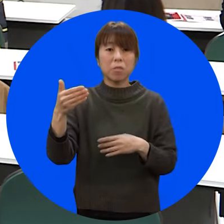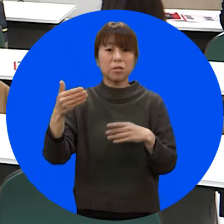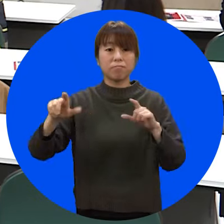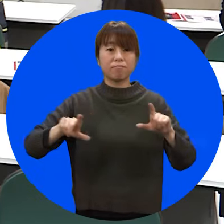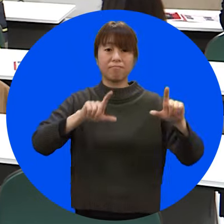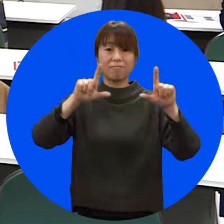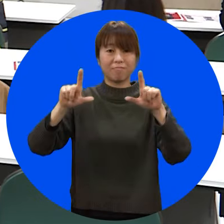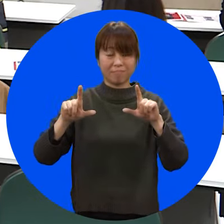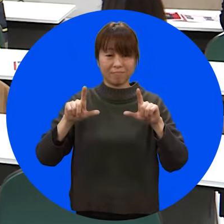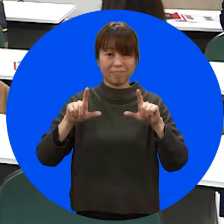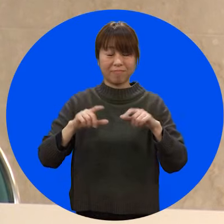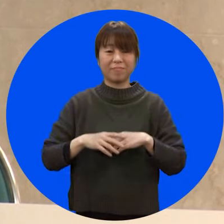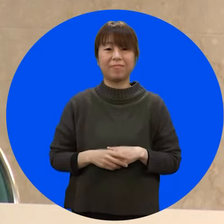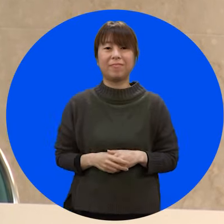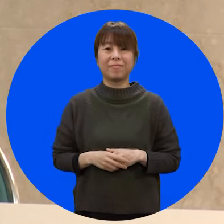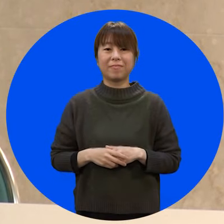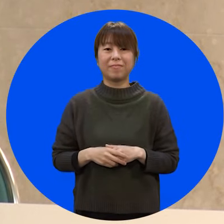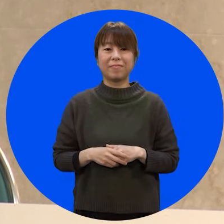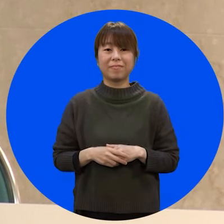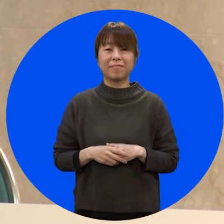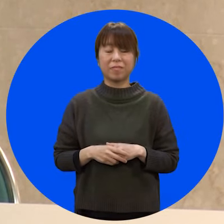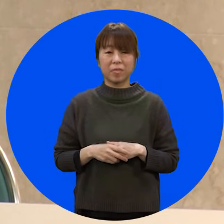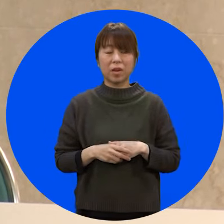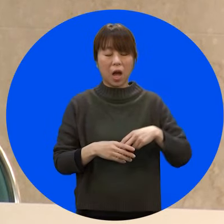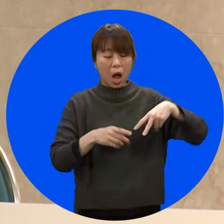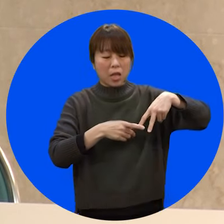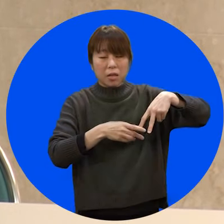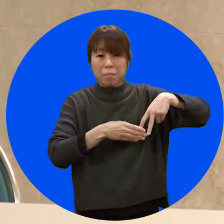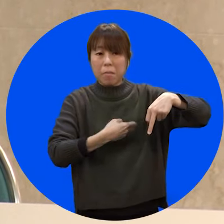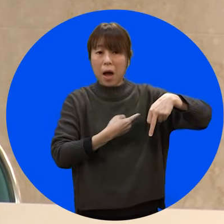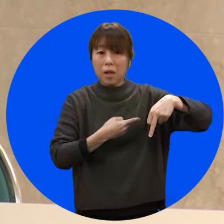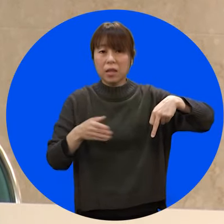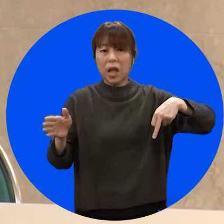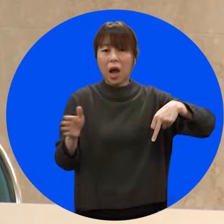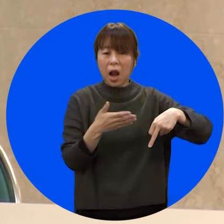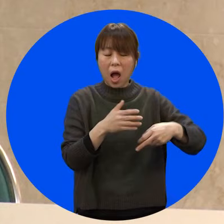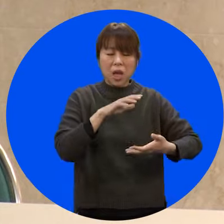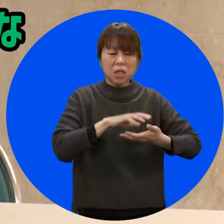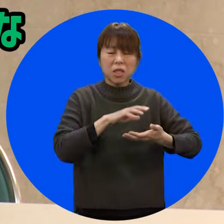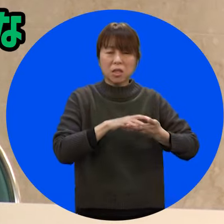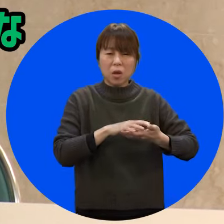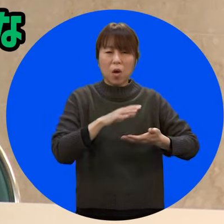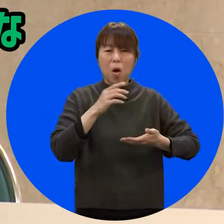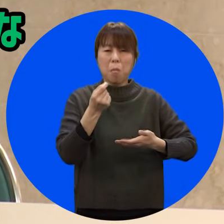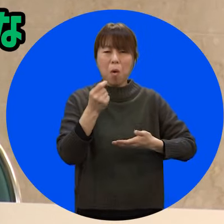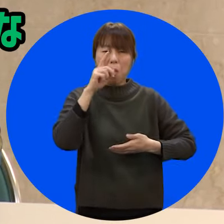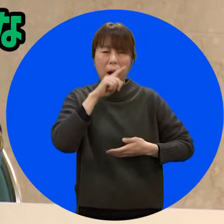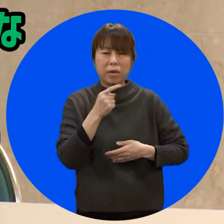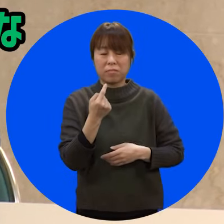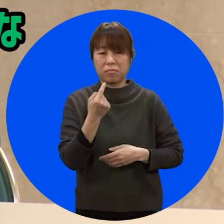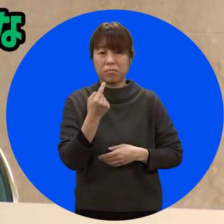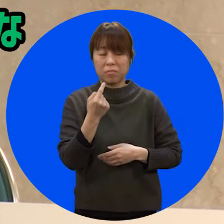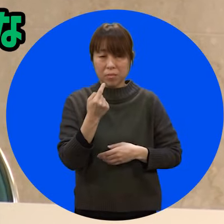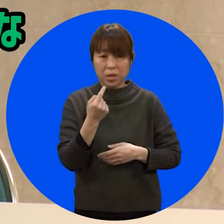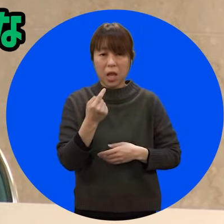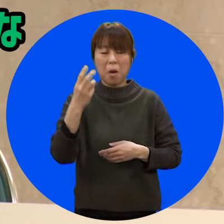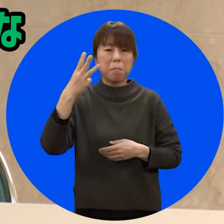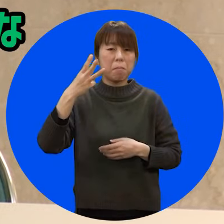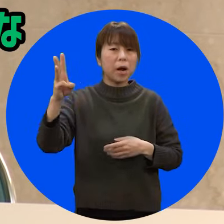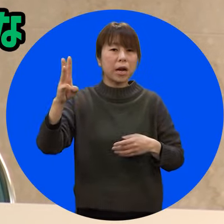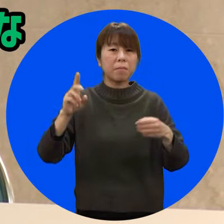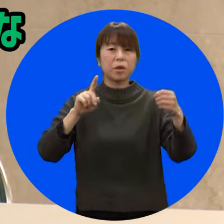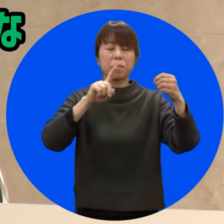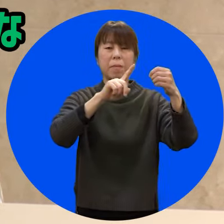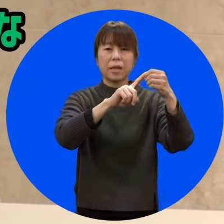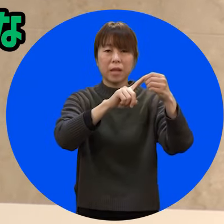。 あの障害を負ってからは、まあ、心臓も悪いこともあって、あのとてもパラリンピックを目指すようなあ